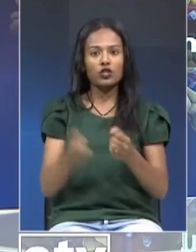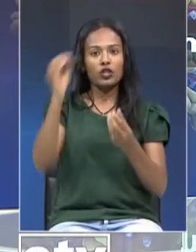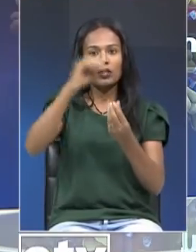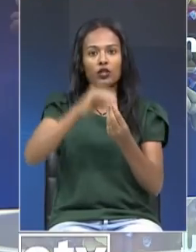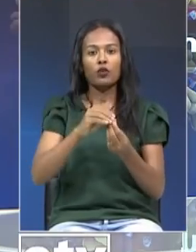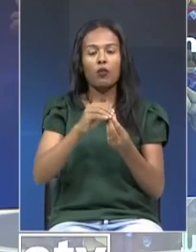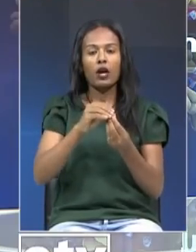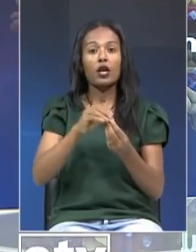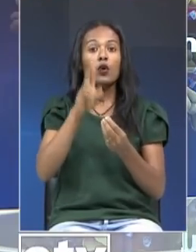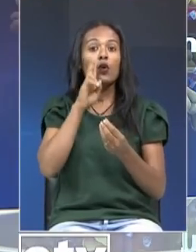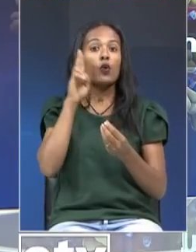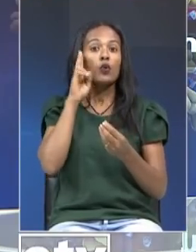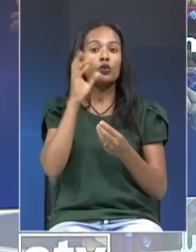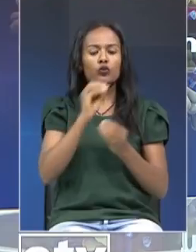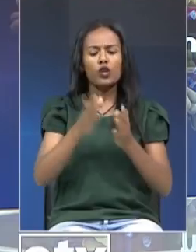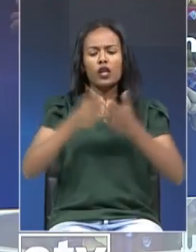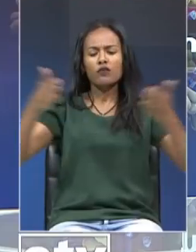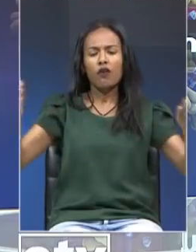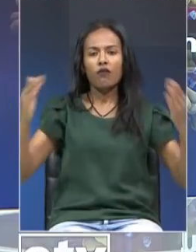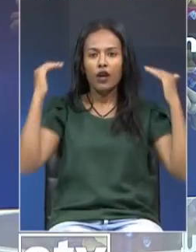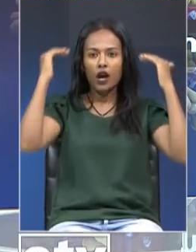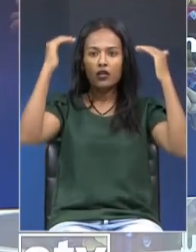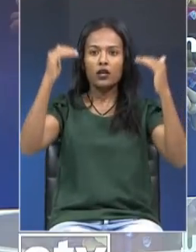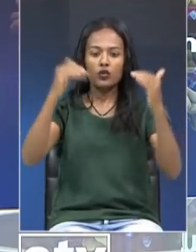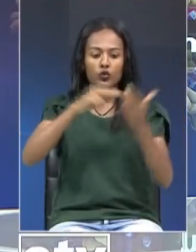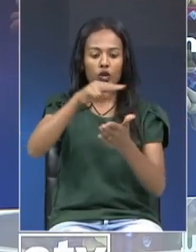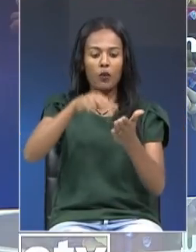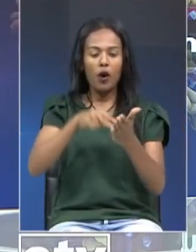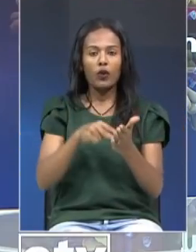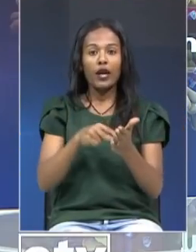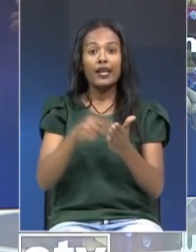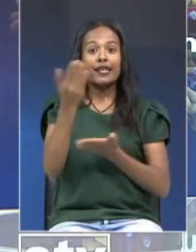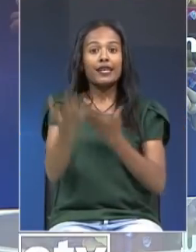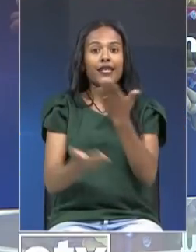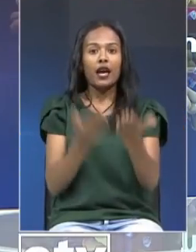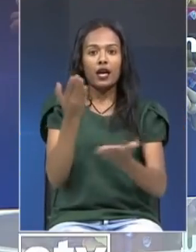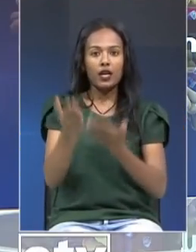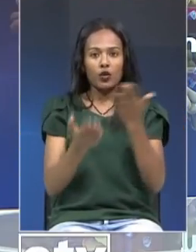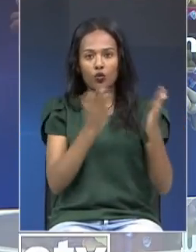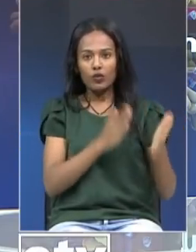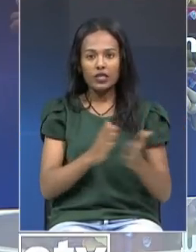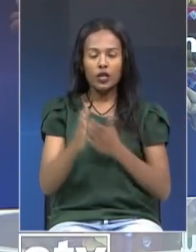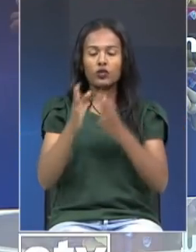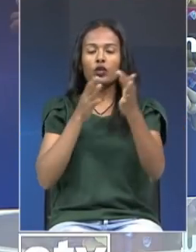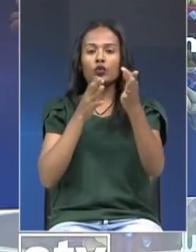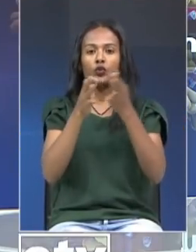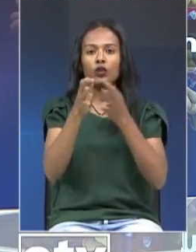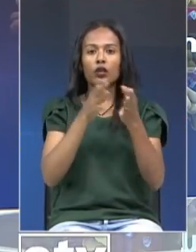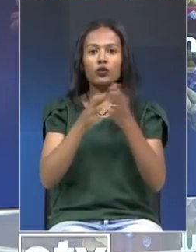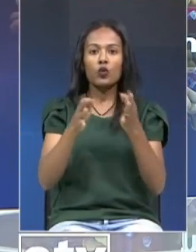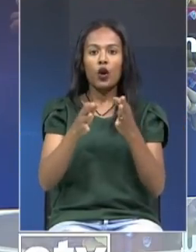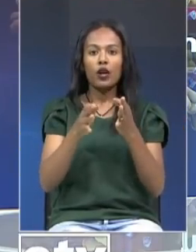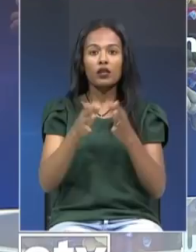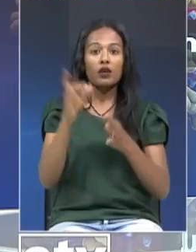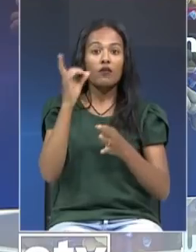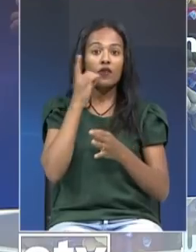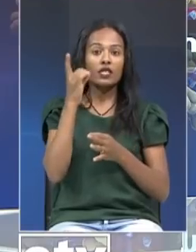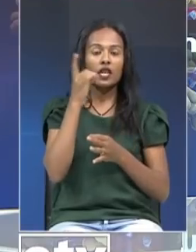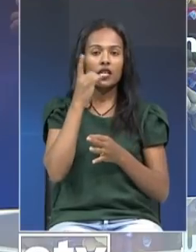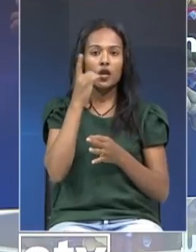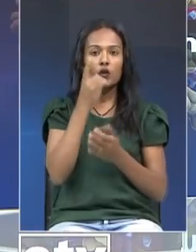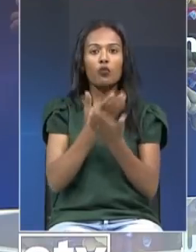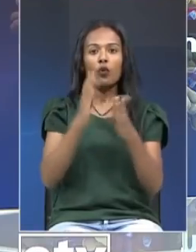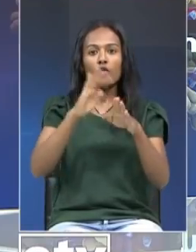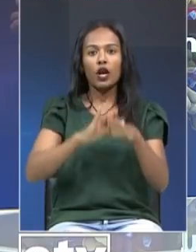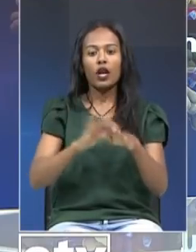ተጨማሪ ሆቴሎችና ሰፋፊ አዳራሾች ለማቆያነት እንዲያገለግሉ መዘጋጀታቸውም ተገልጿል። ባልደረባችን ፋሲካ ያያሌው